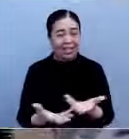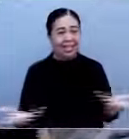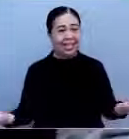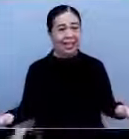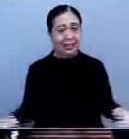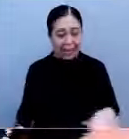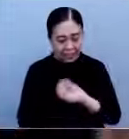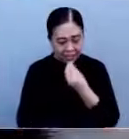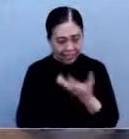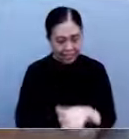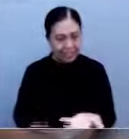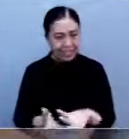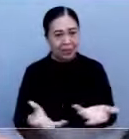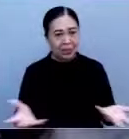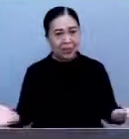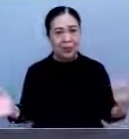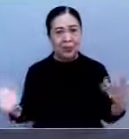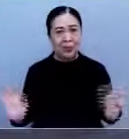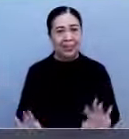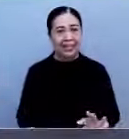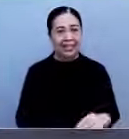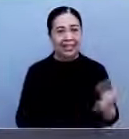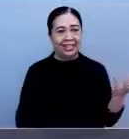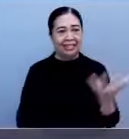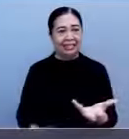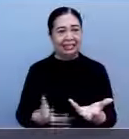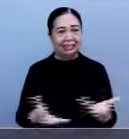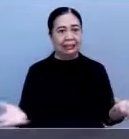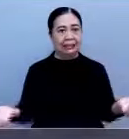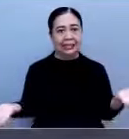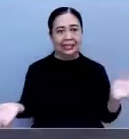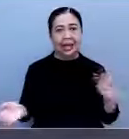Ular? Yes, ngayon. Kailangan namin ng tindero.